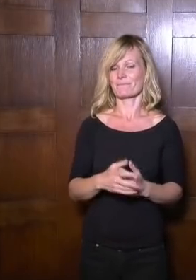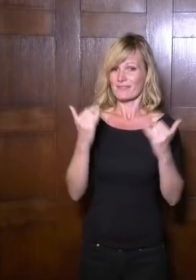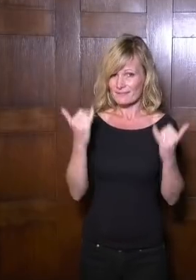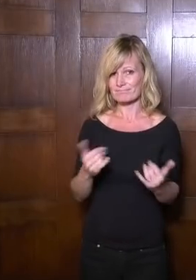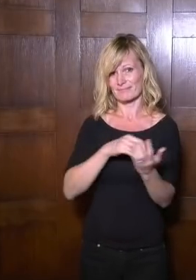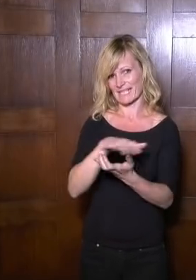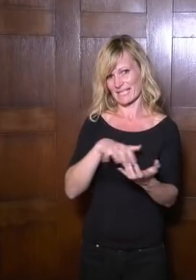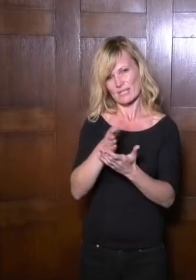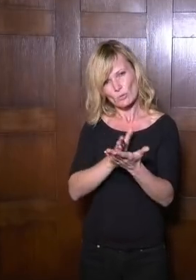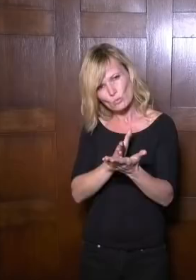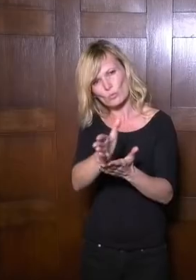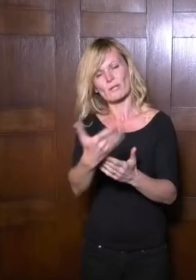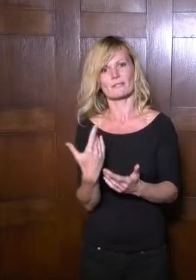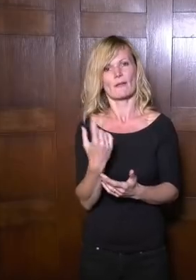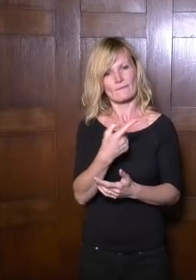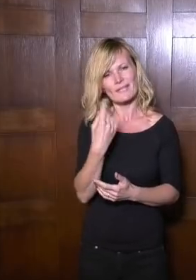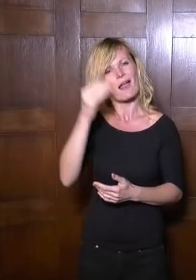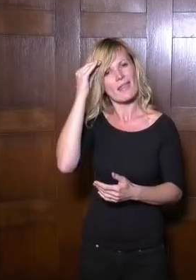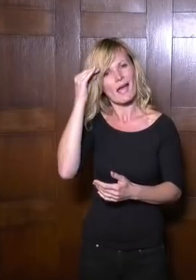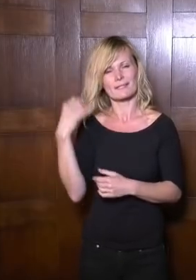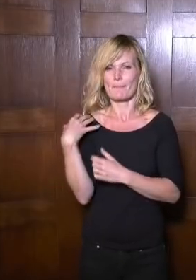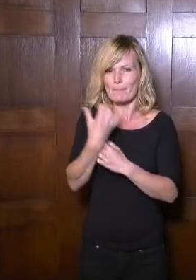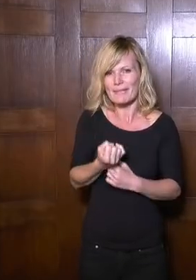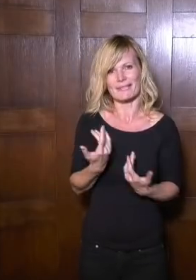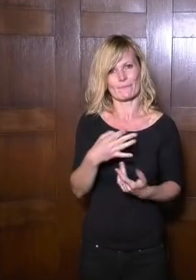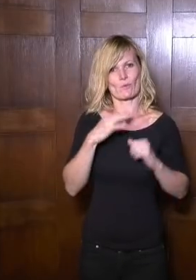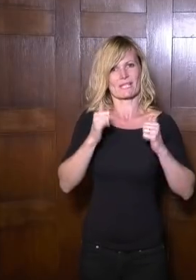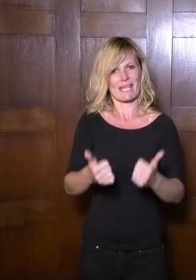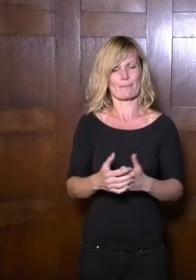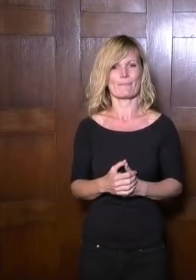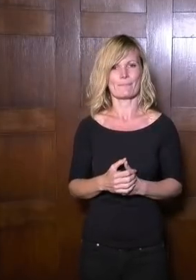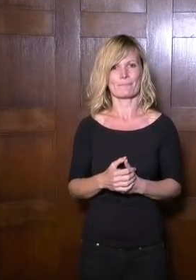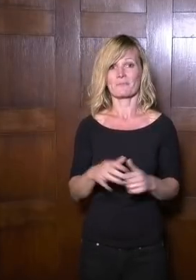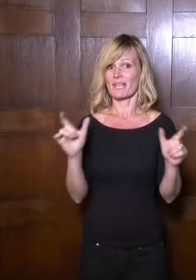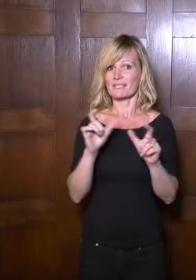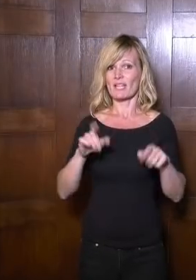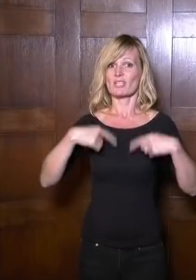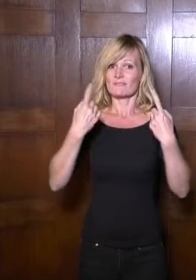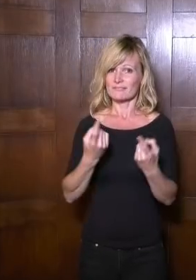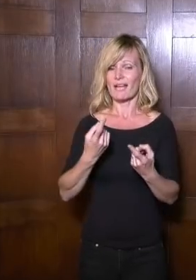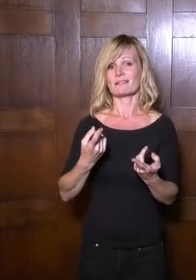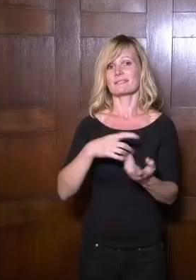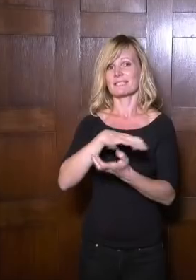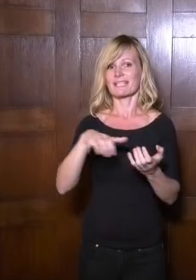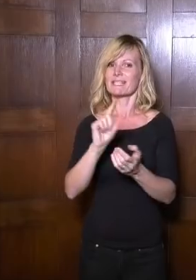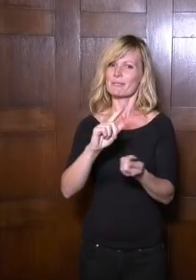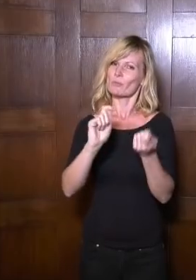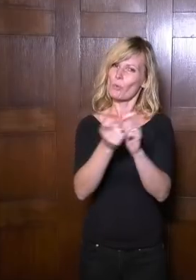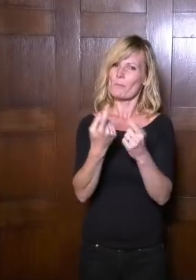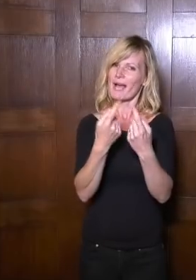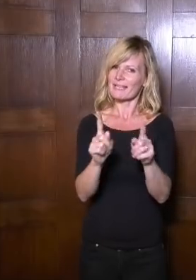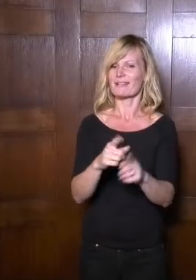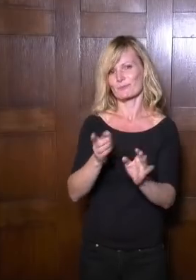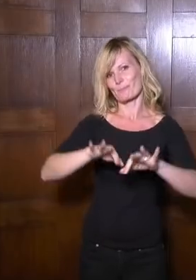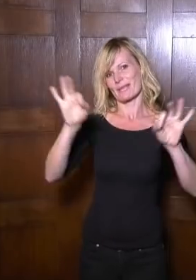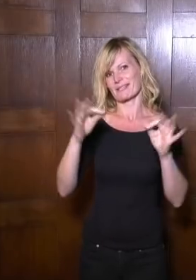aus der Krise auch was lernen und auch was mitnehmen können und dass die Gesellschaft vielleicht nach der Krise auch eine andere ist und vielleicht ein Stück weit auch